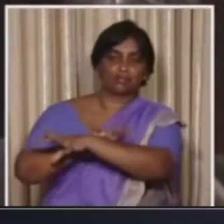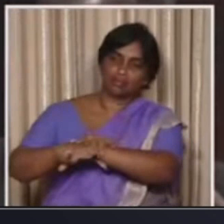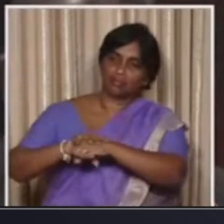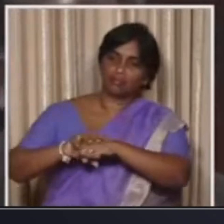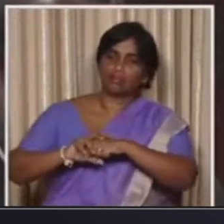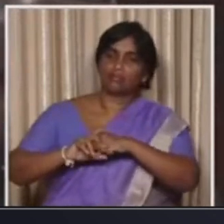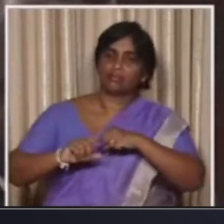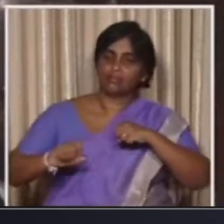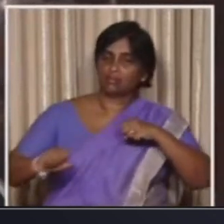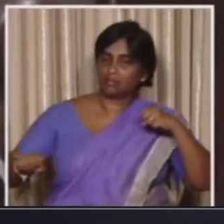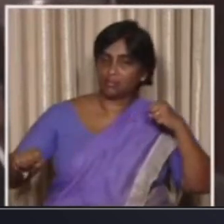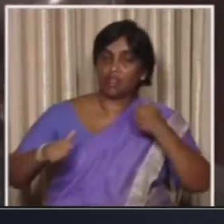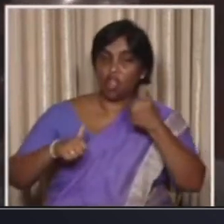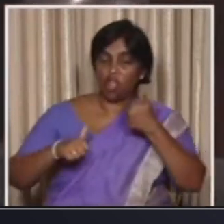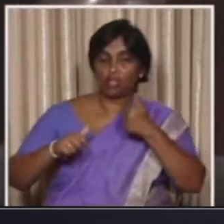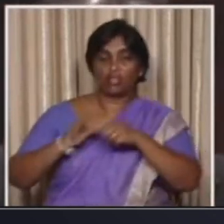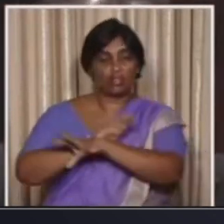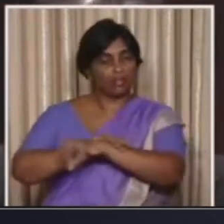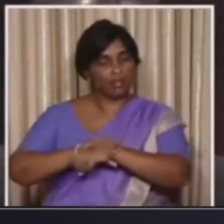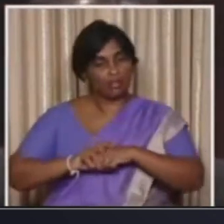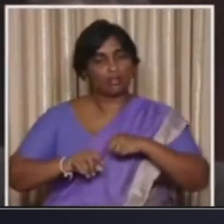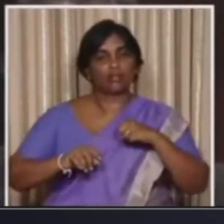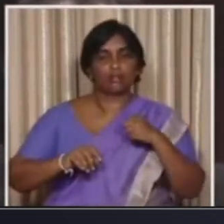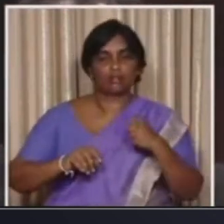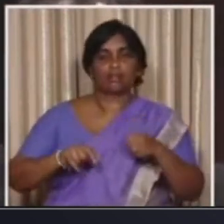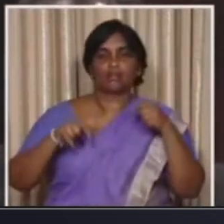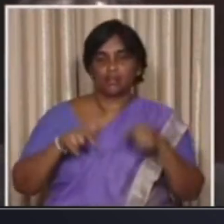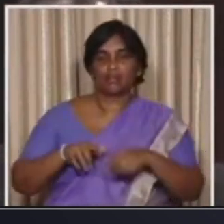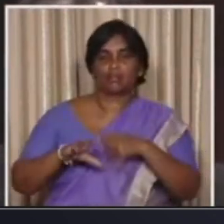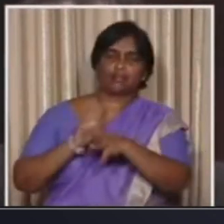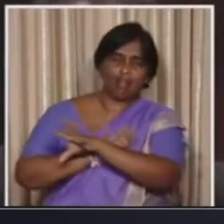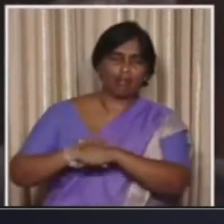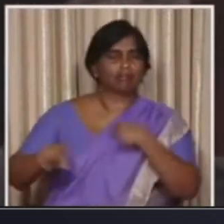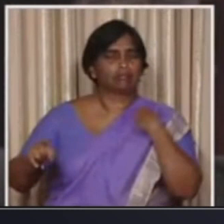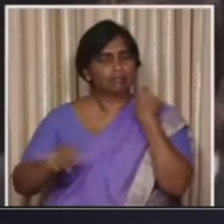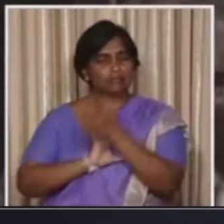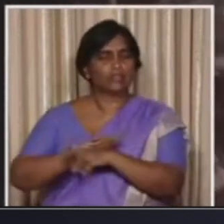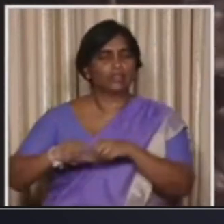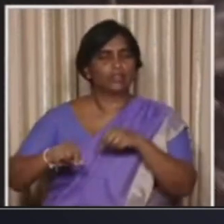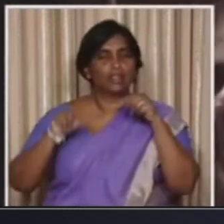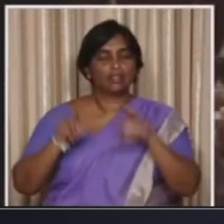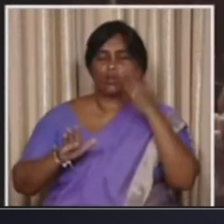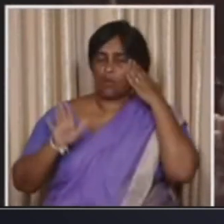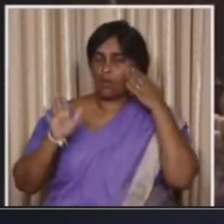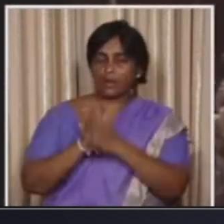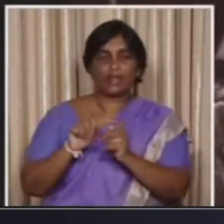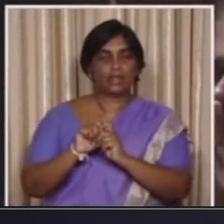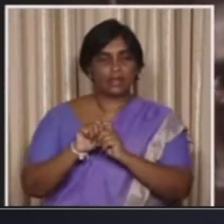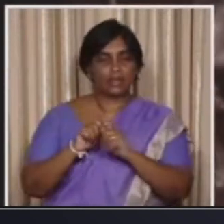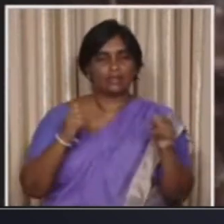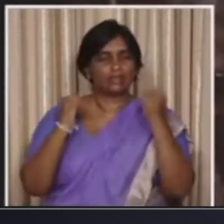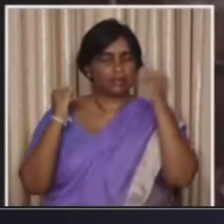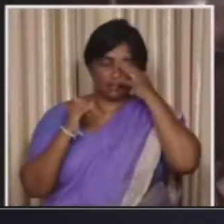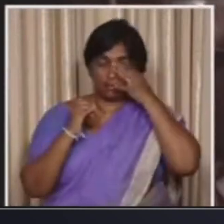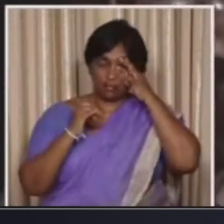මෙතුමා Kanapita honda pita kanapita dan mega dala dala me kottore irila dan mega hampada